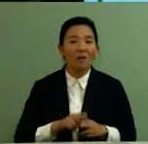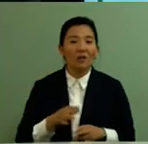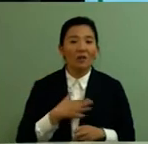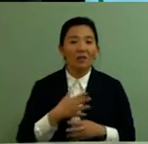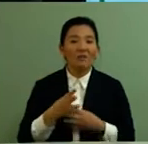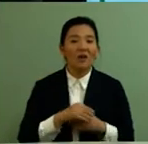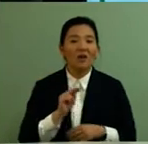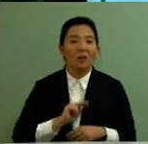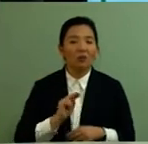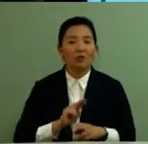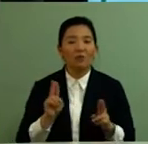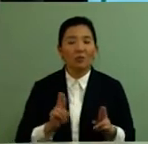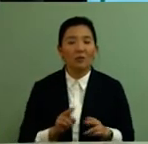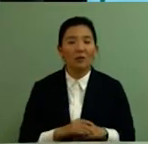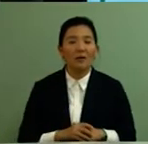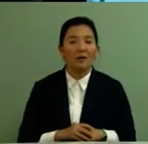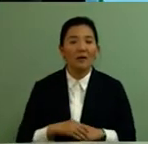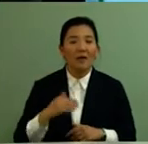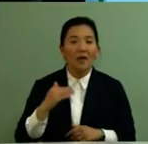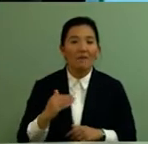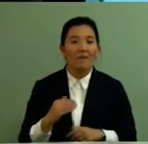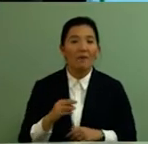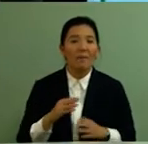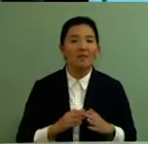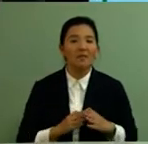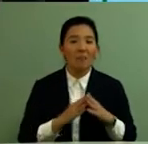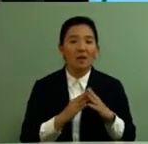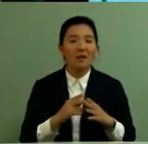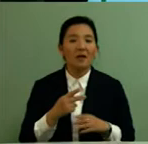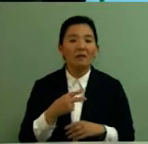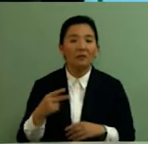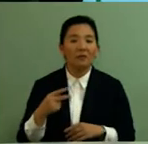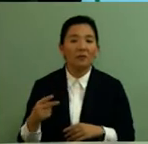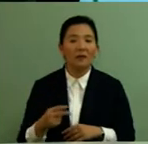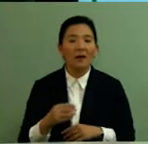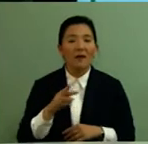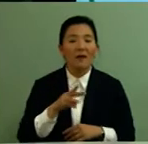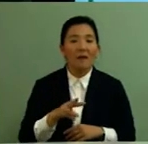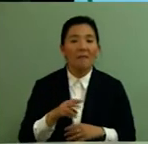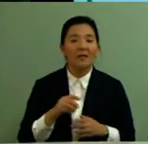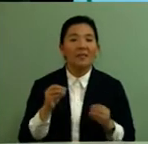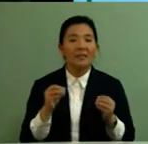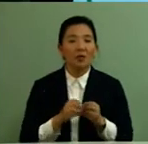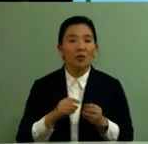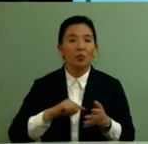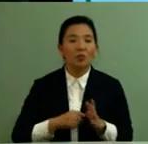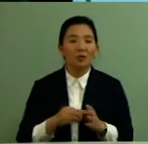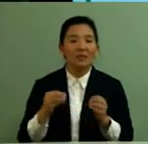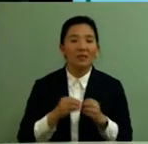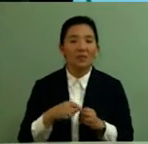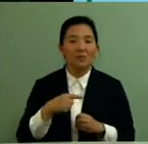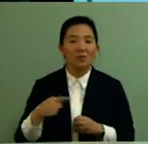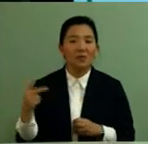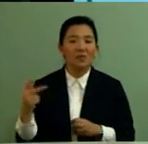вами рабочая формула. F максимальное равно m 10 умножить на 10